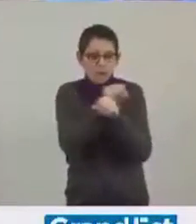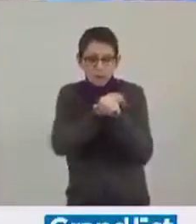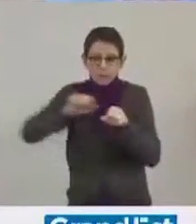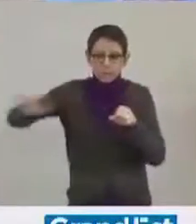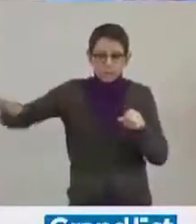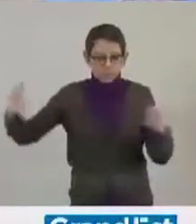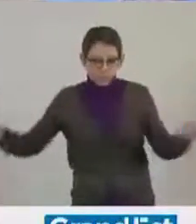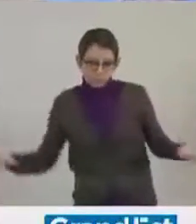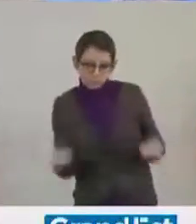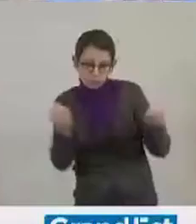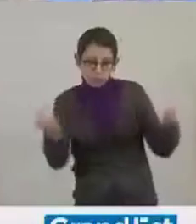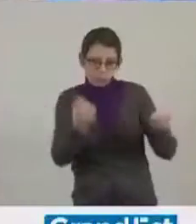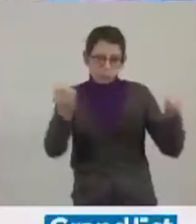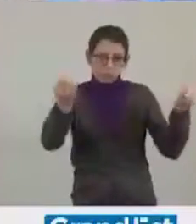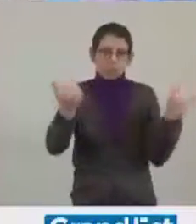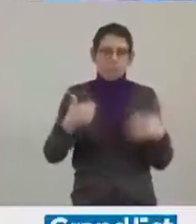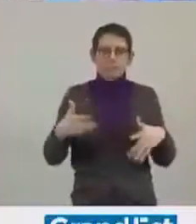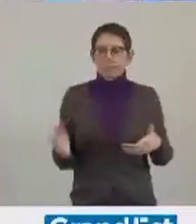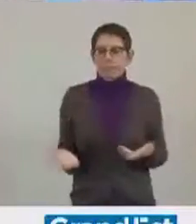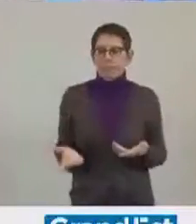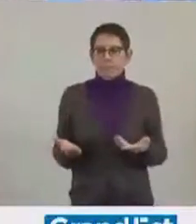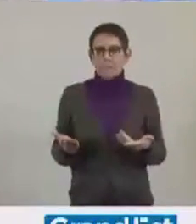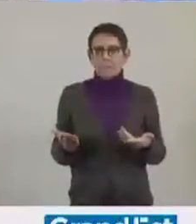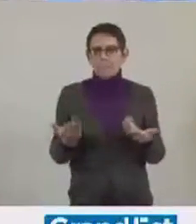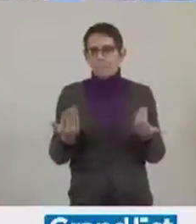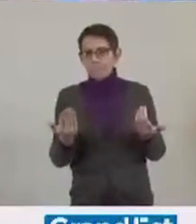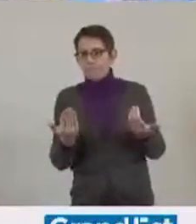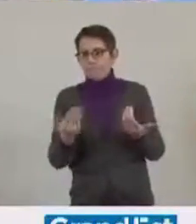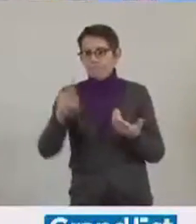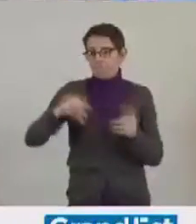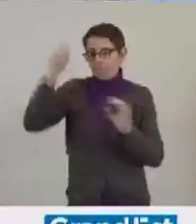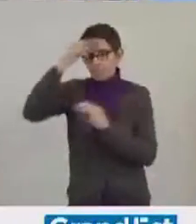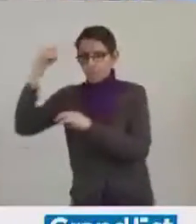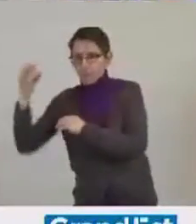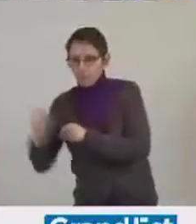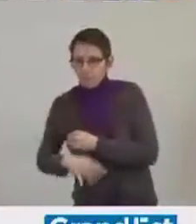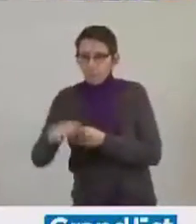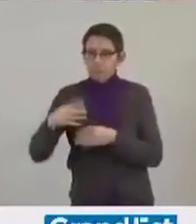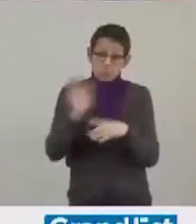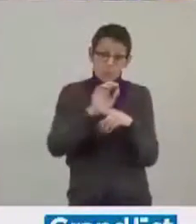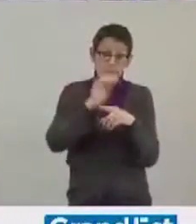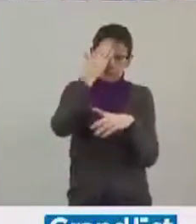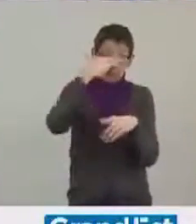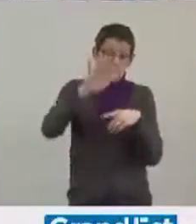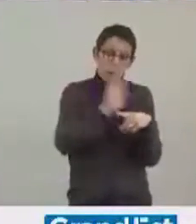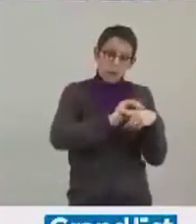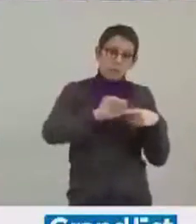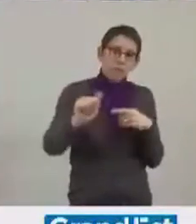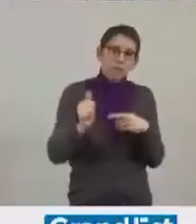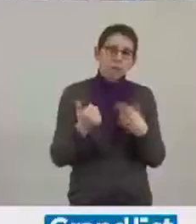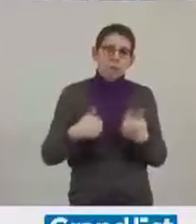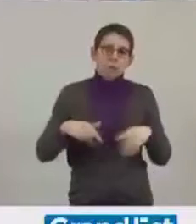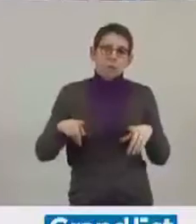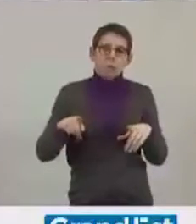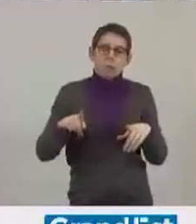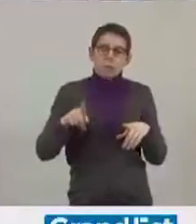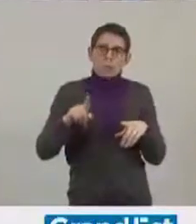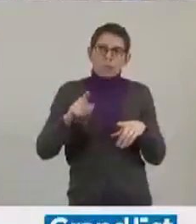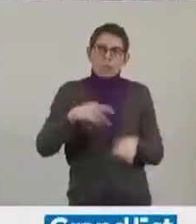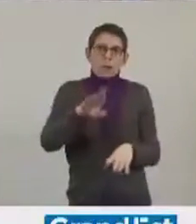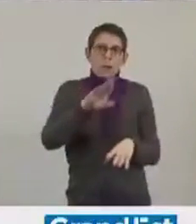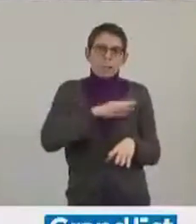l'image du partenariat qui se noue entre le savoir-faire de SEMIA et l'ancrage territorial de Rimbotech porté par Ardennes